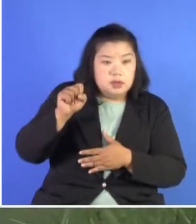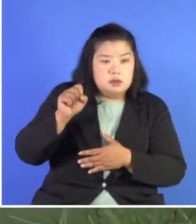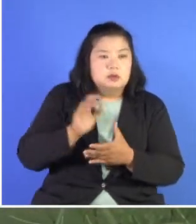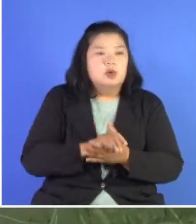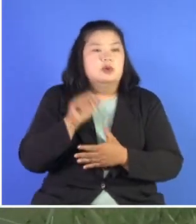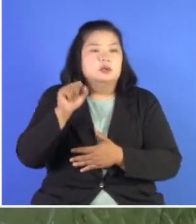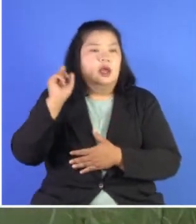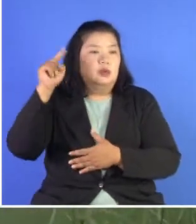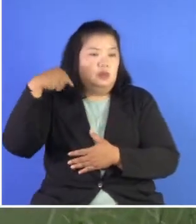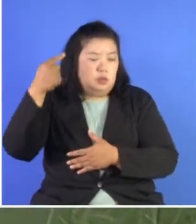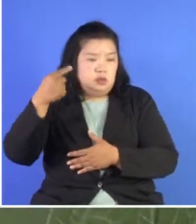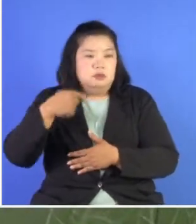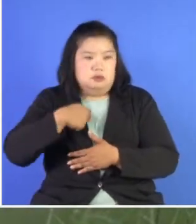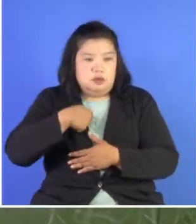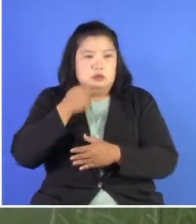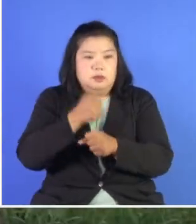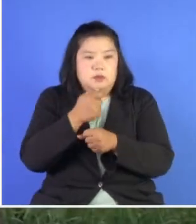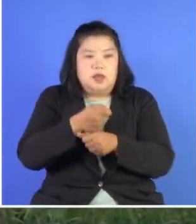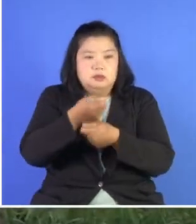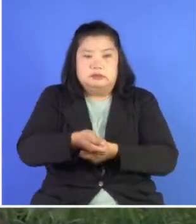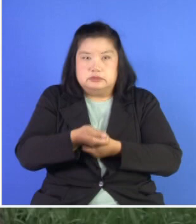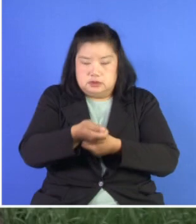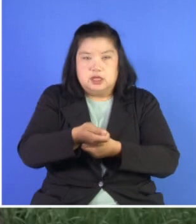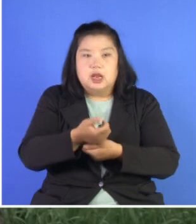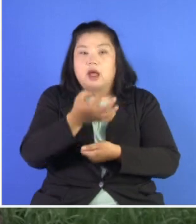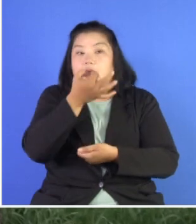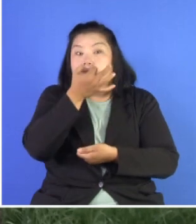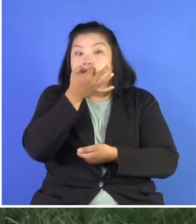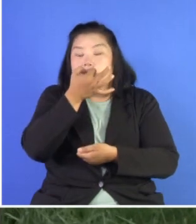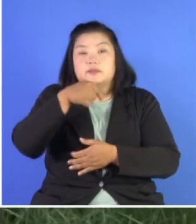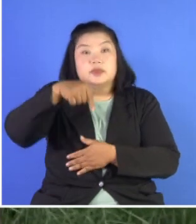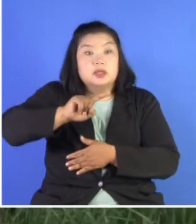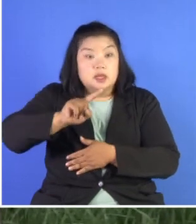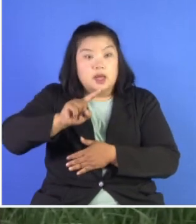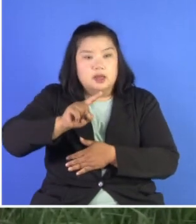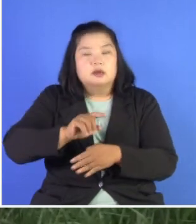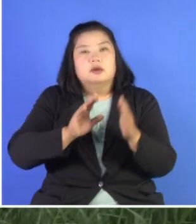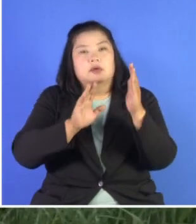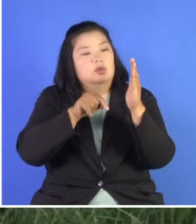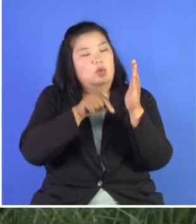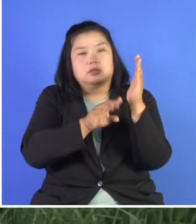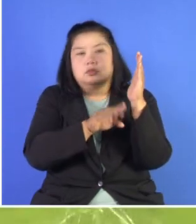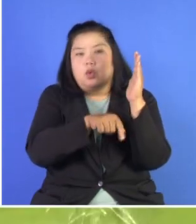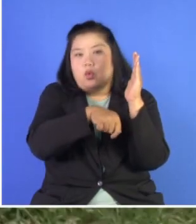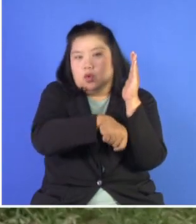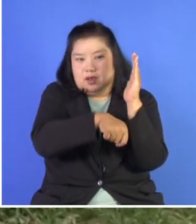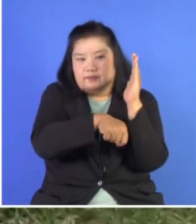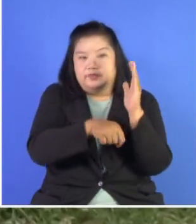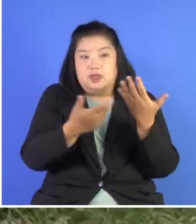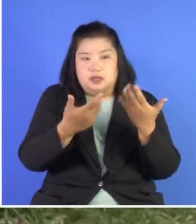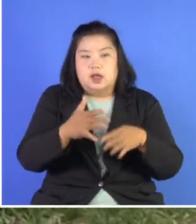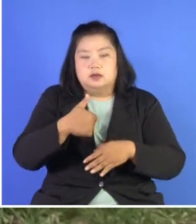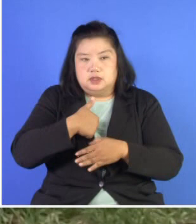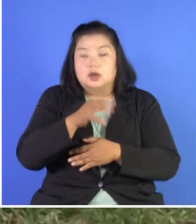เธอก็เป็นเกษตรกรบ้านปรางค์อยู่ที่ตำบลหินดาดอำเภอห้วยแถลงจังหวัดนครราชสีมานะได้หันมาทดลองเลี้ยง